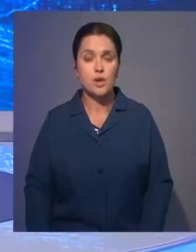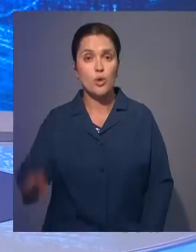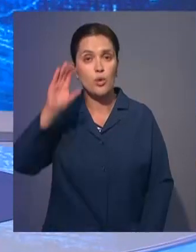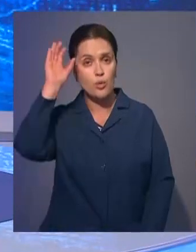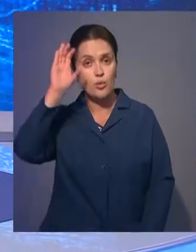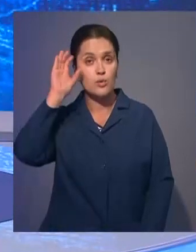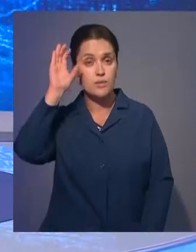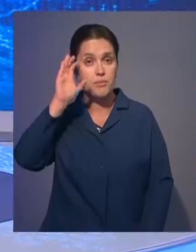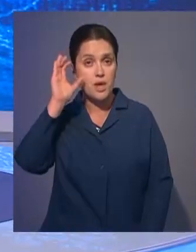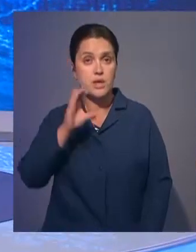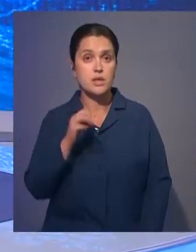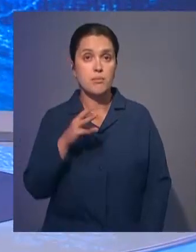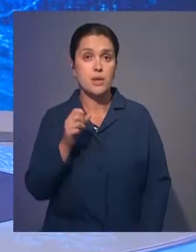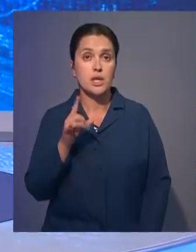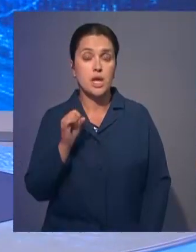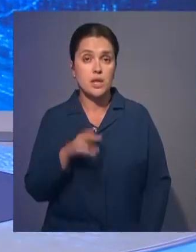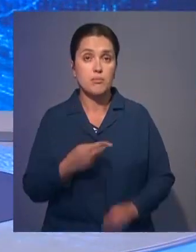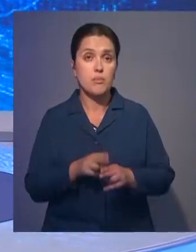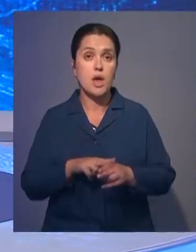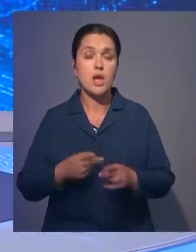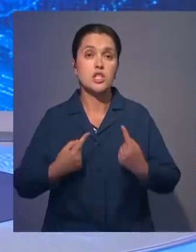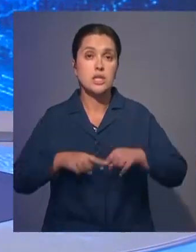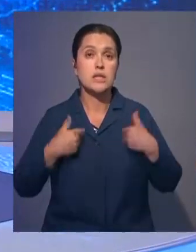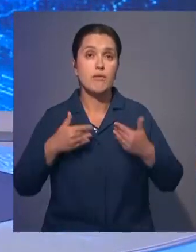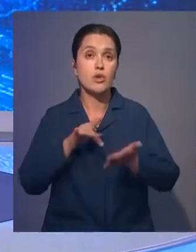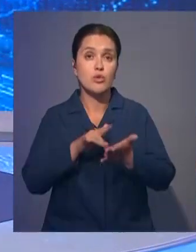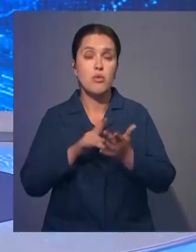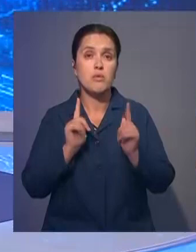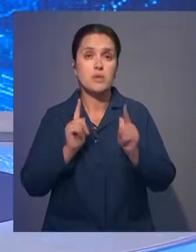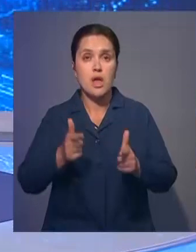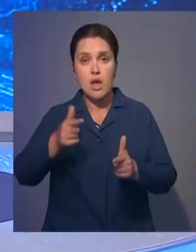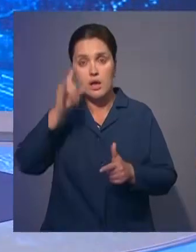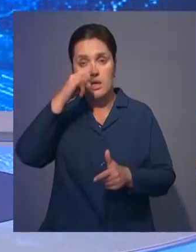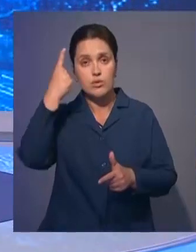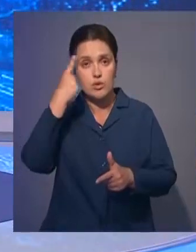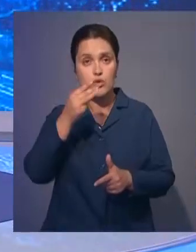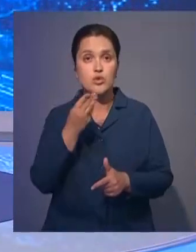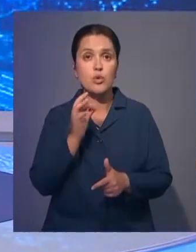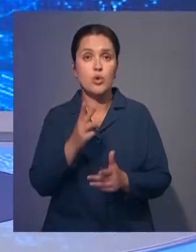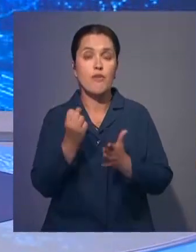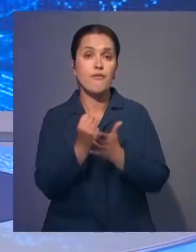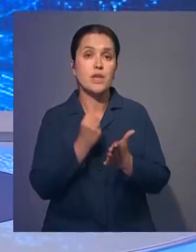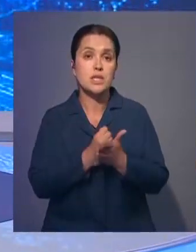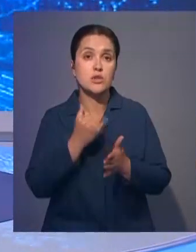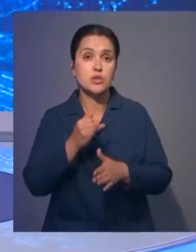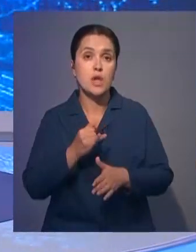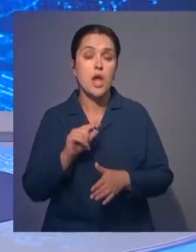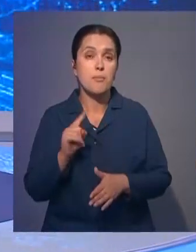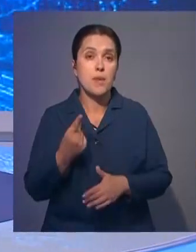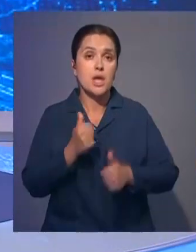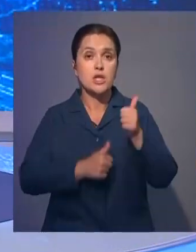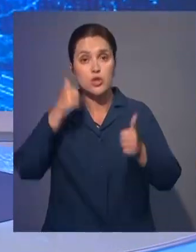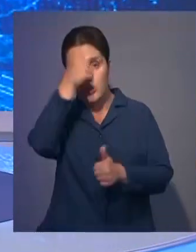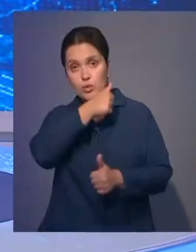В Самарканде члены Совета по туризму стран СНГ одобрили казахстанскую идею создания шелковой визы. Об этом стало известно в ходе первой